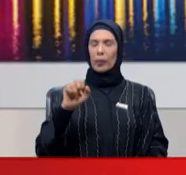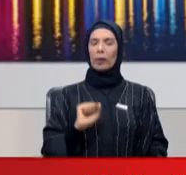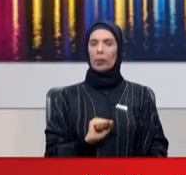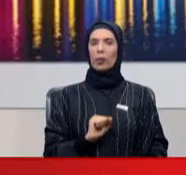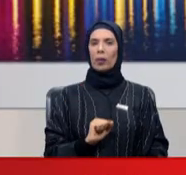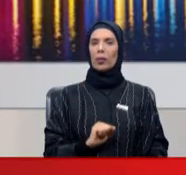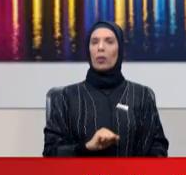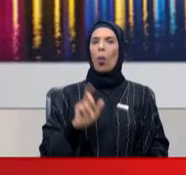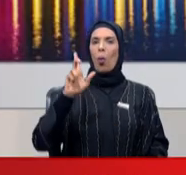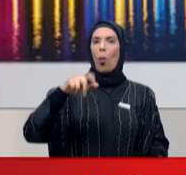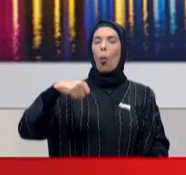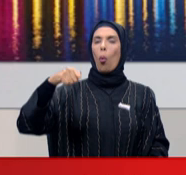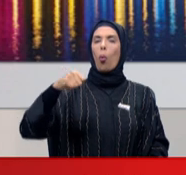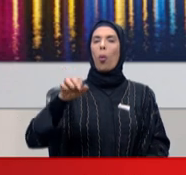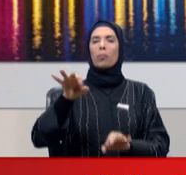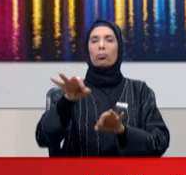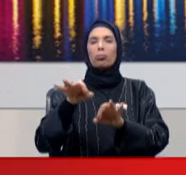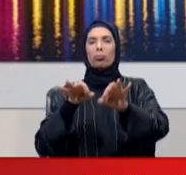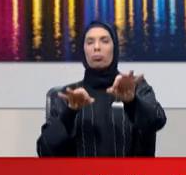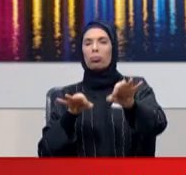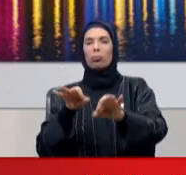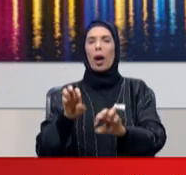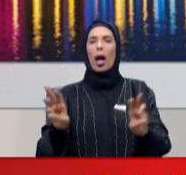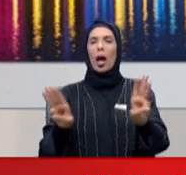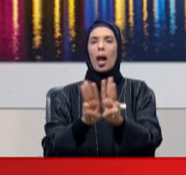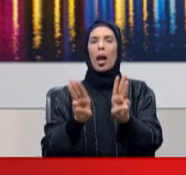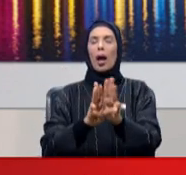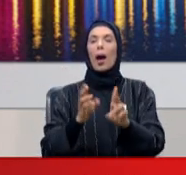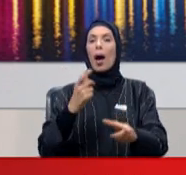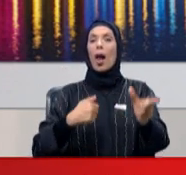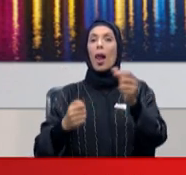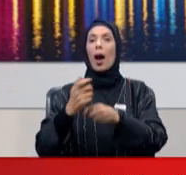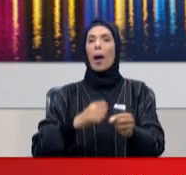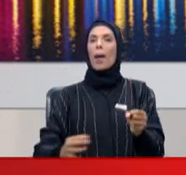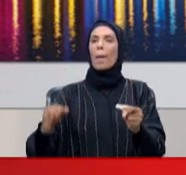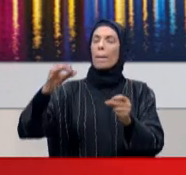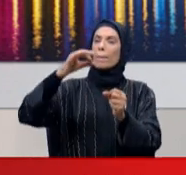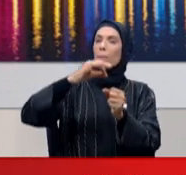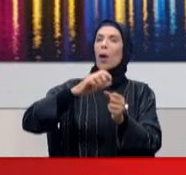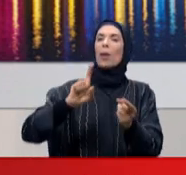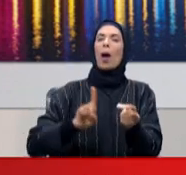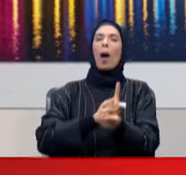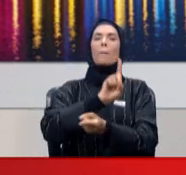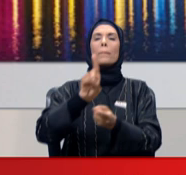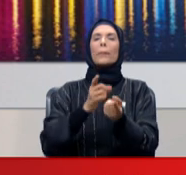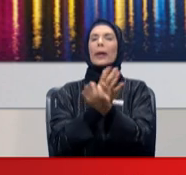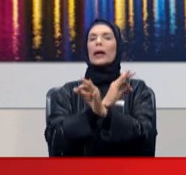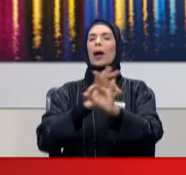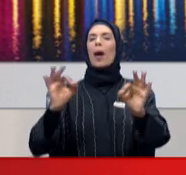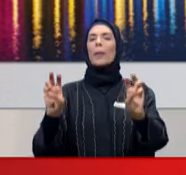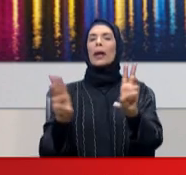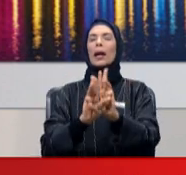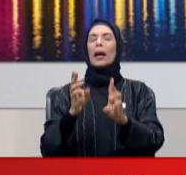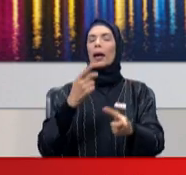تعمل الوزارة من خلال استراتيجية للتجارة الإلكترونية، والهدف منها هو خلق بيئة متكاملة للتجارة الإلكترونية